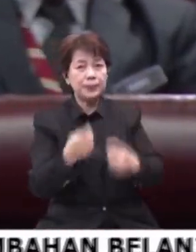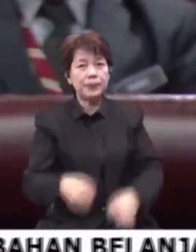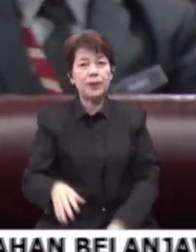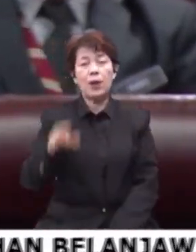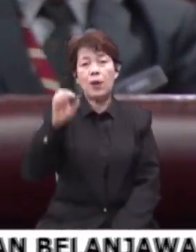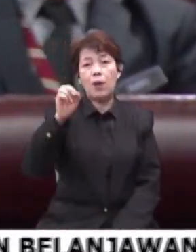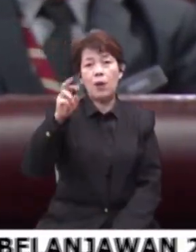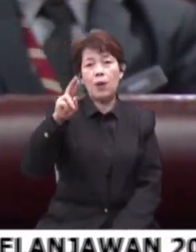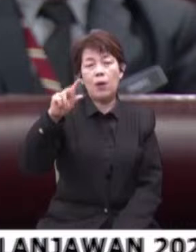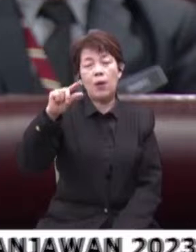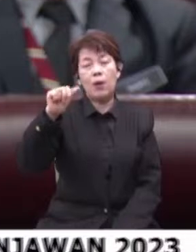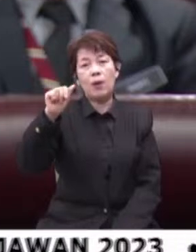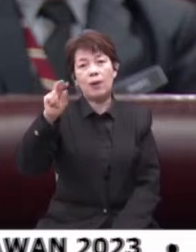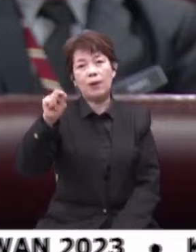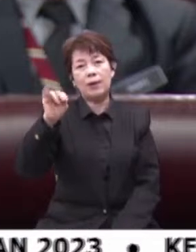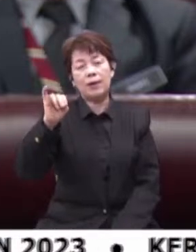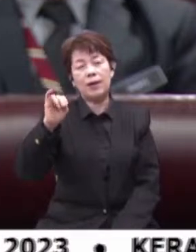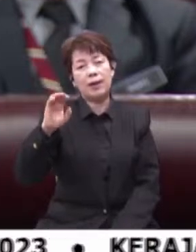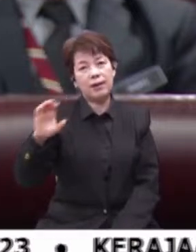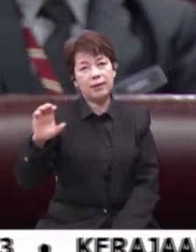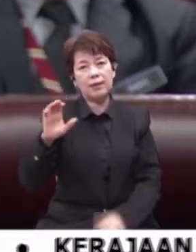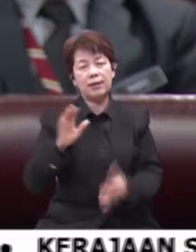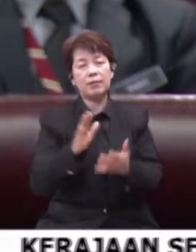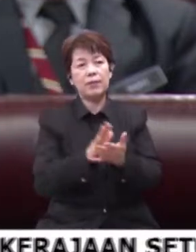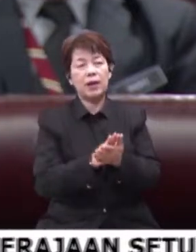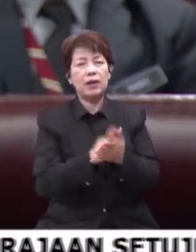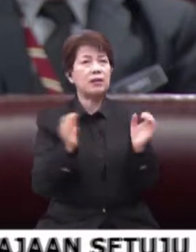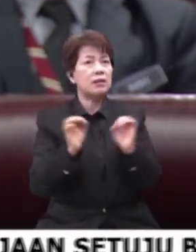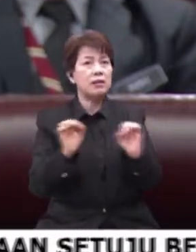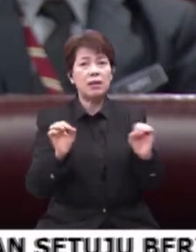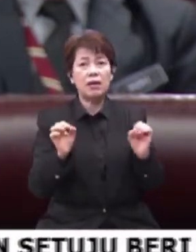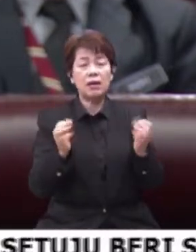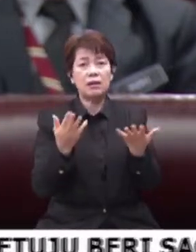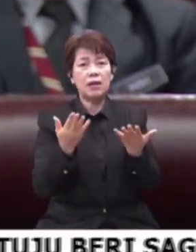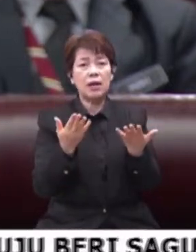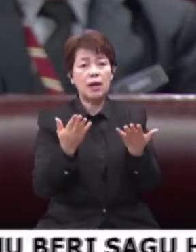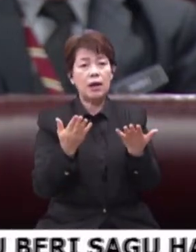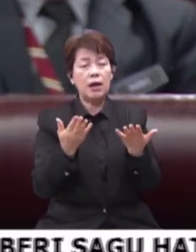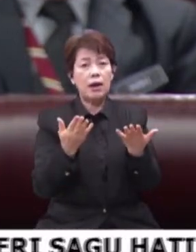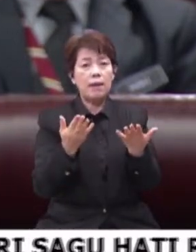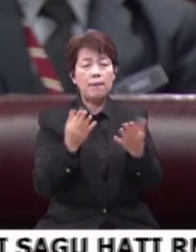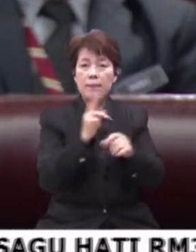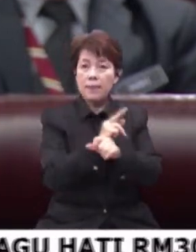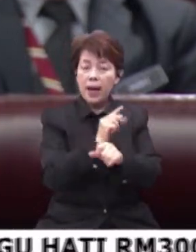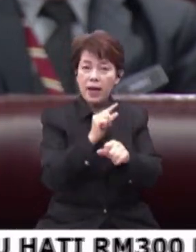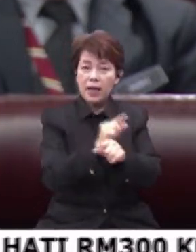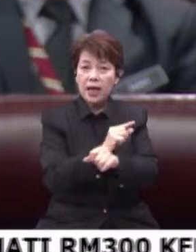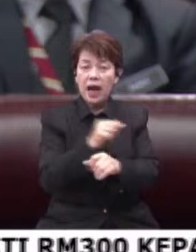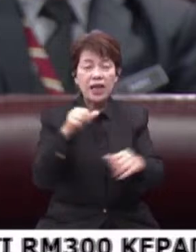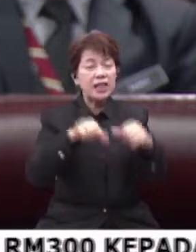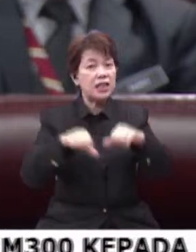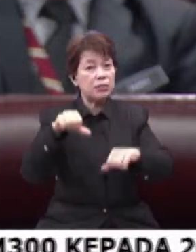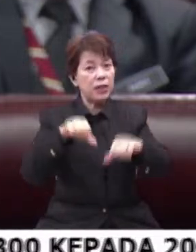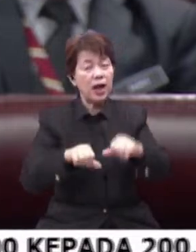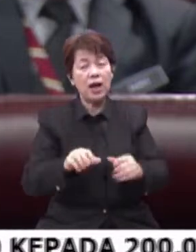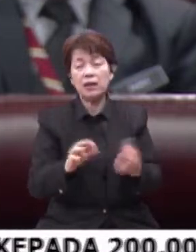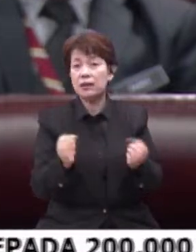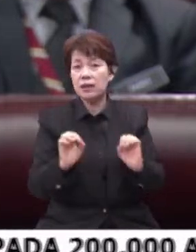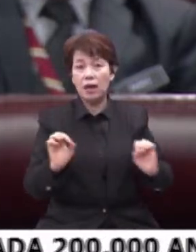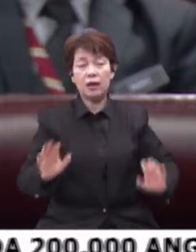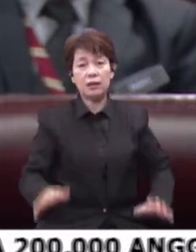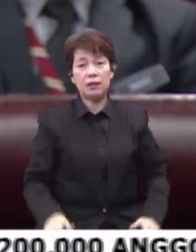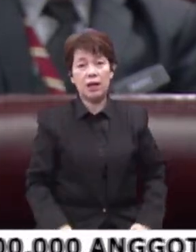merupakan amalan petani yang secara semula jadi dan tidak menggunakan sebarang bahan kimia iyanya telah dipretiskan oleh